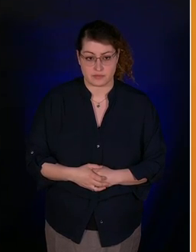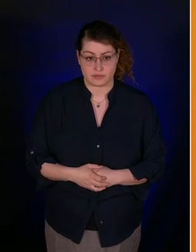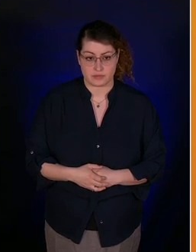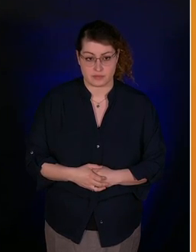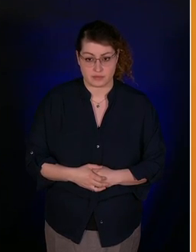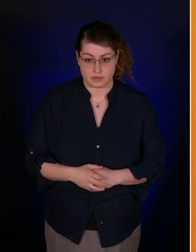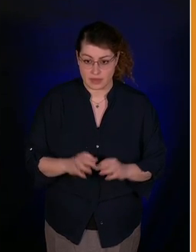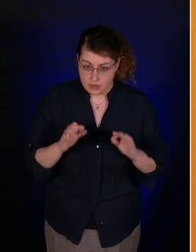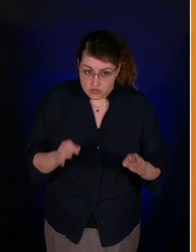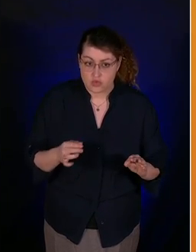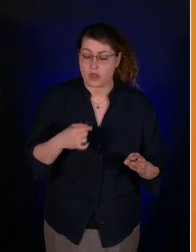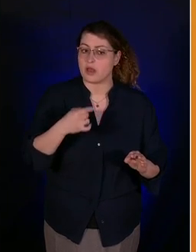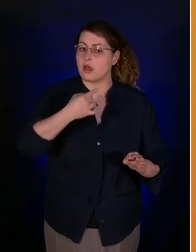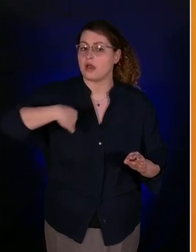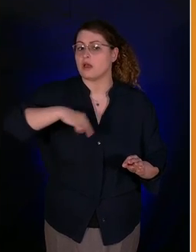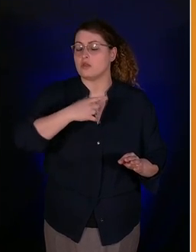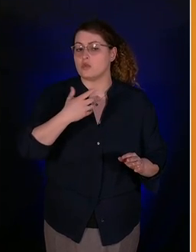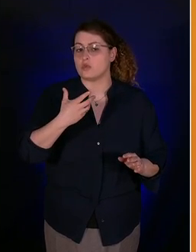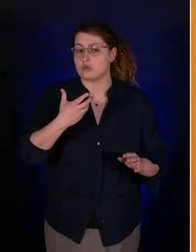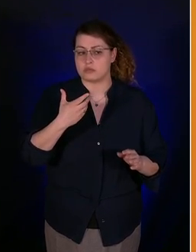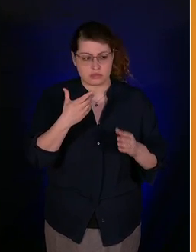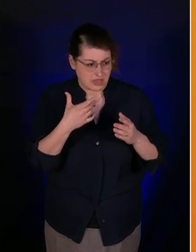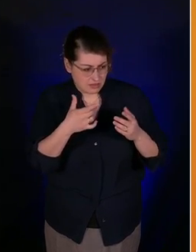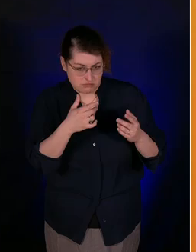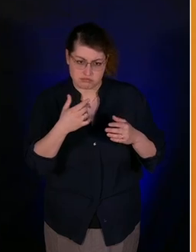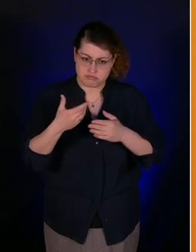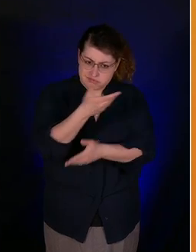Ce faisant, nous nous engouffrons dans le